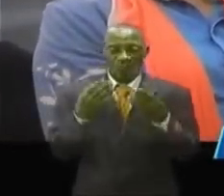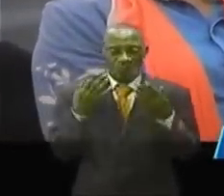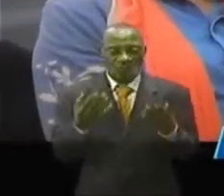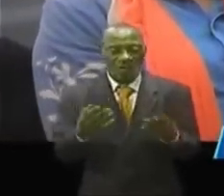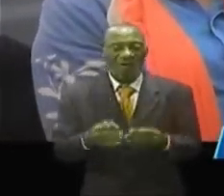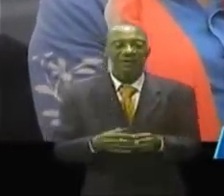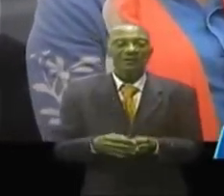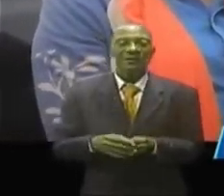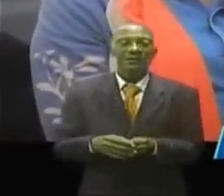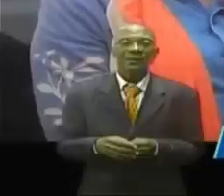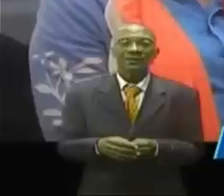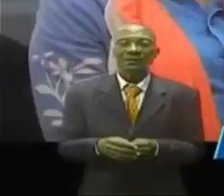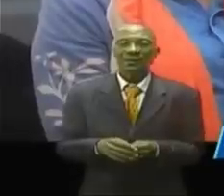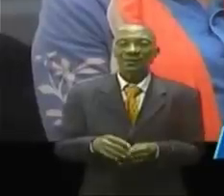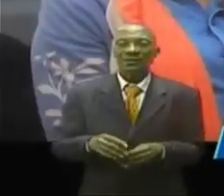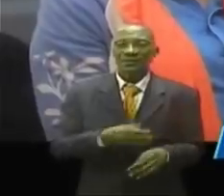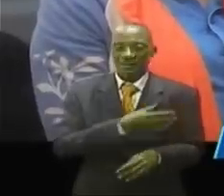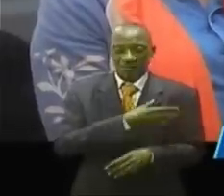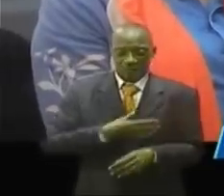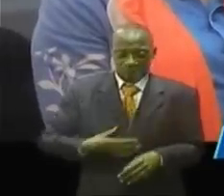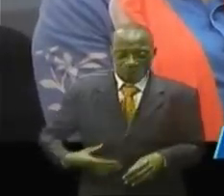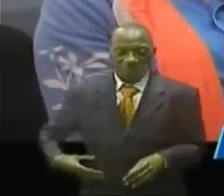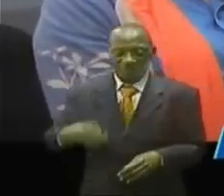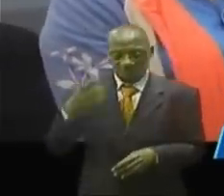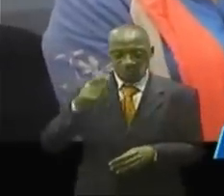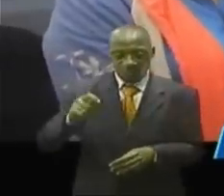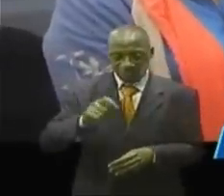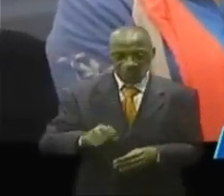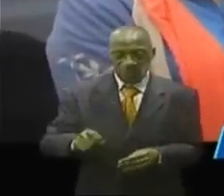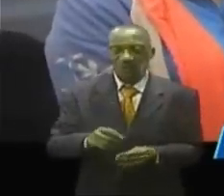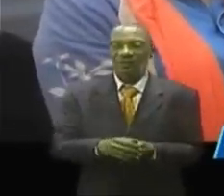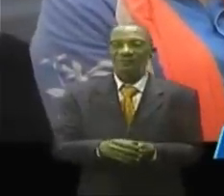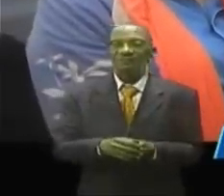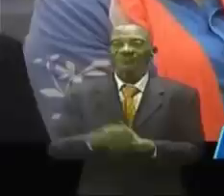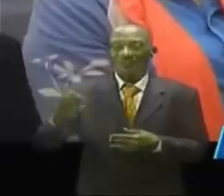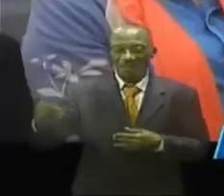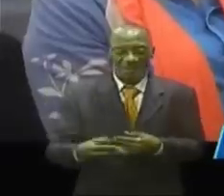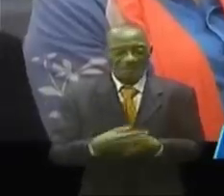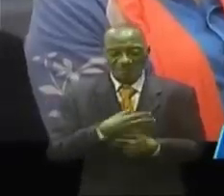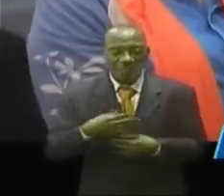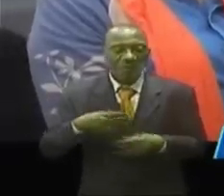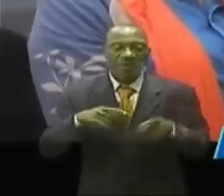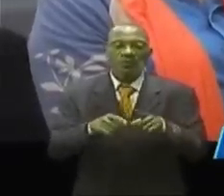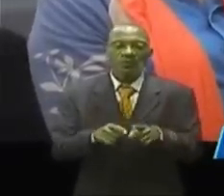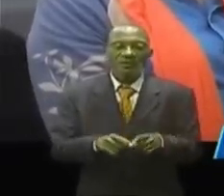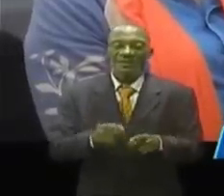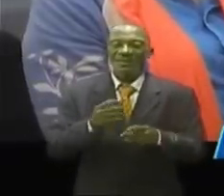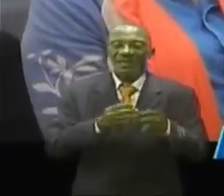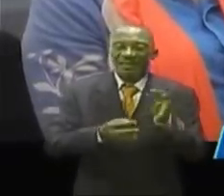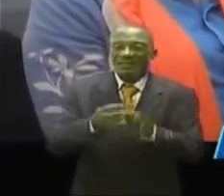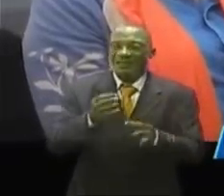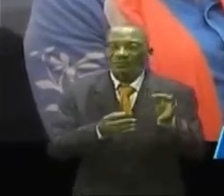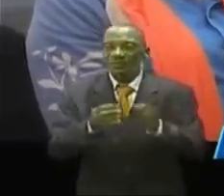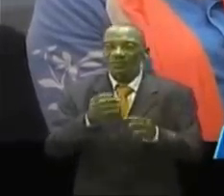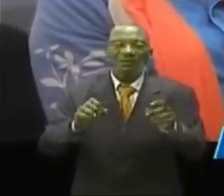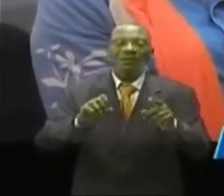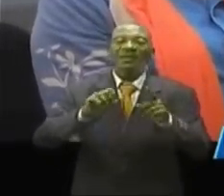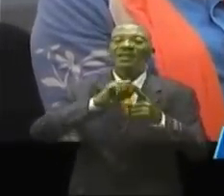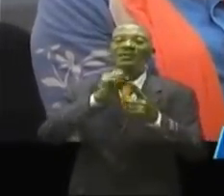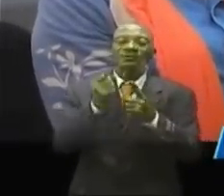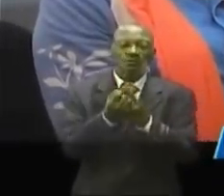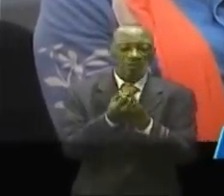la population elle-même veille, puisqu'au début, lorsque les travaux s'exécutaient, on a eu à constater une petite faille dans les façonnages des briques.